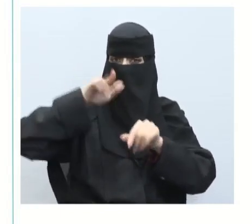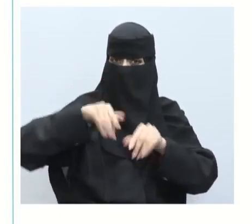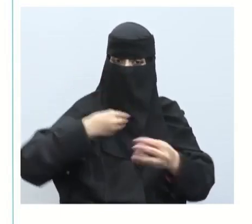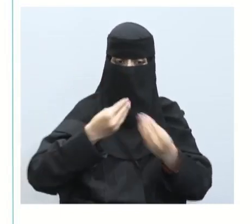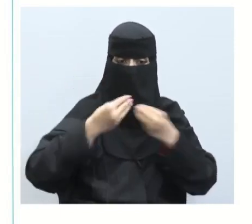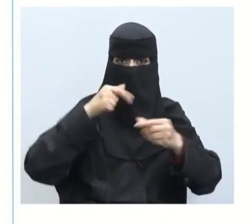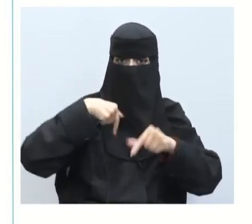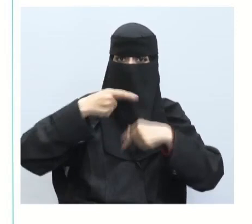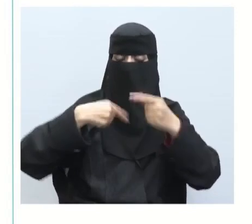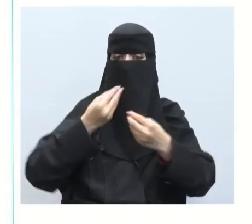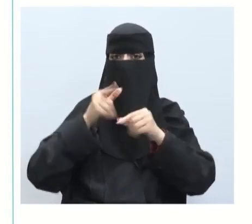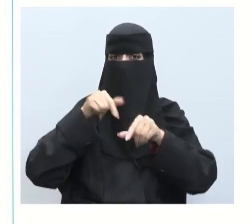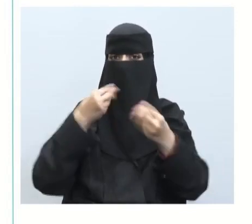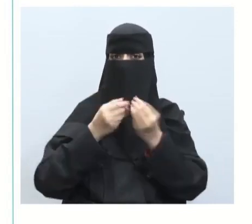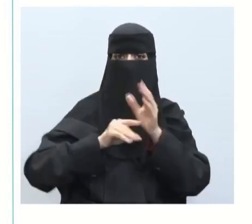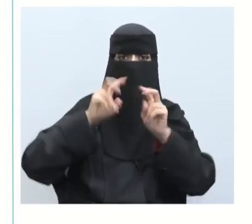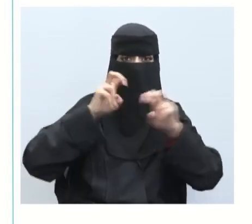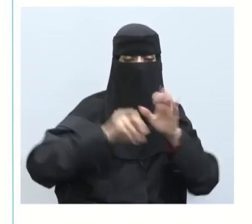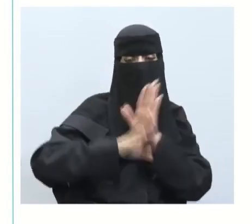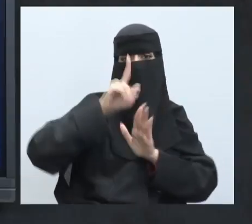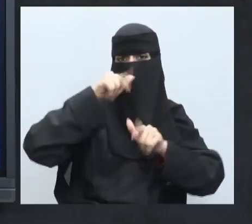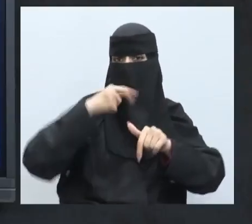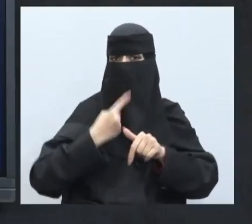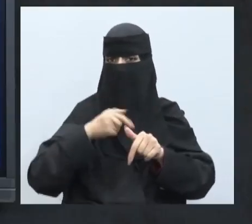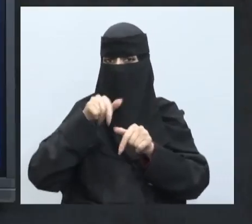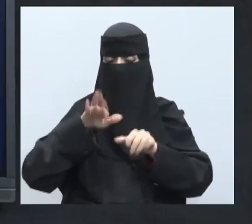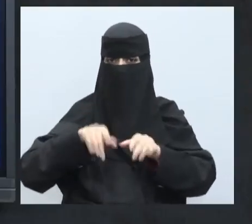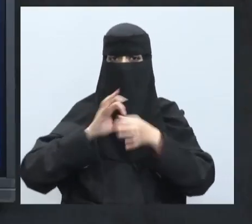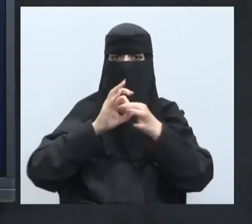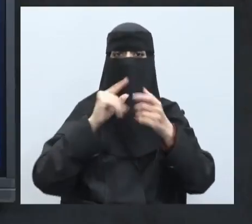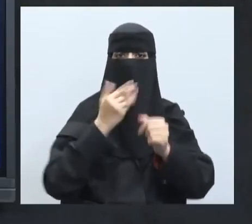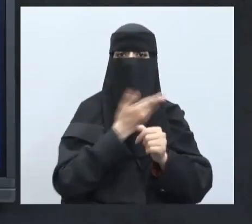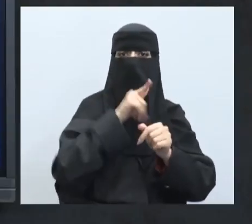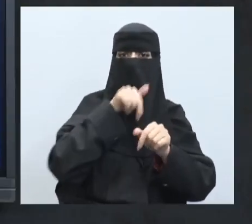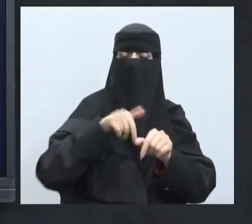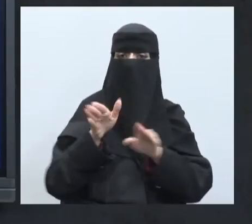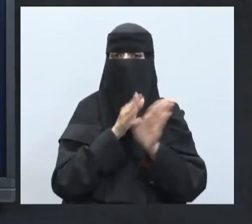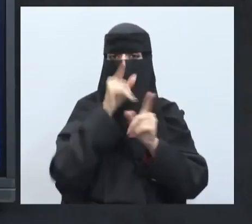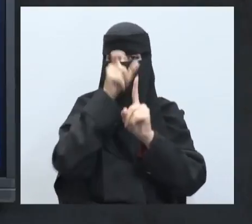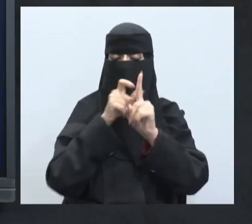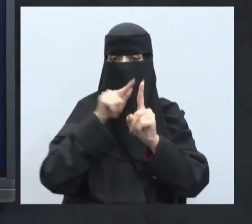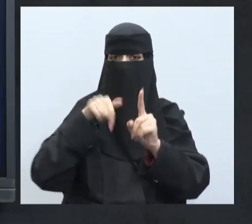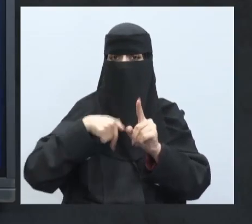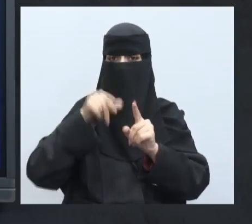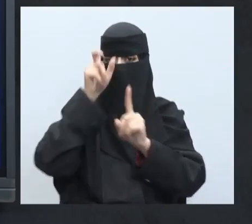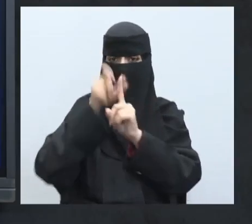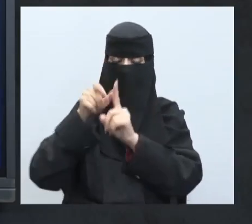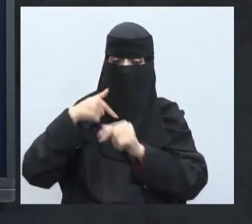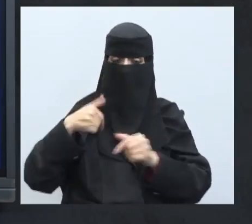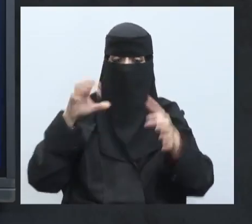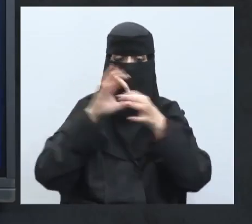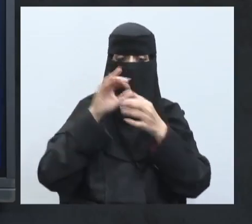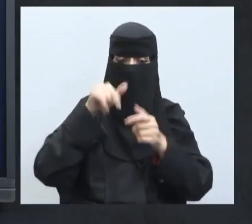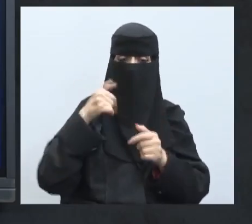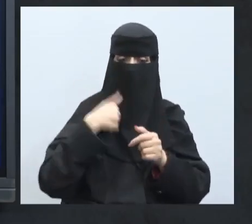يتواصل معه دائما يبحث عن تطويره رغباته وبالتالي اذا التواصل قد يؤثر حتى على ولاء الموظفين وانتمائهم لذلك